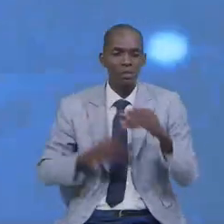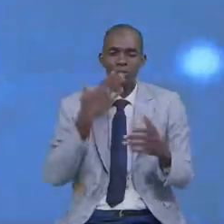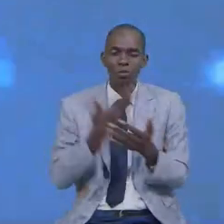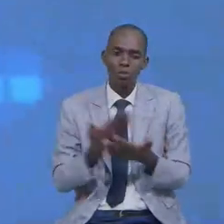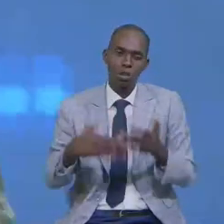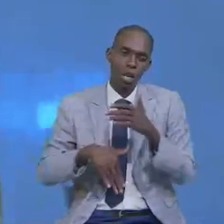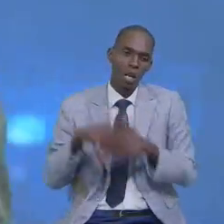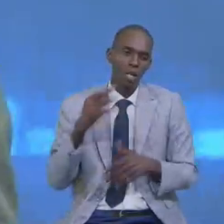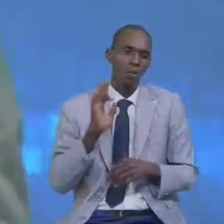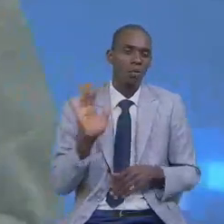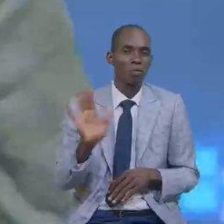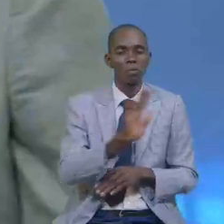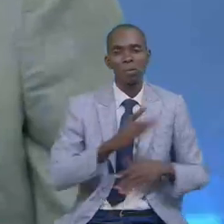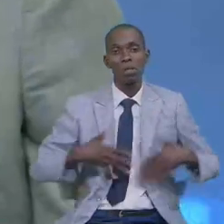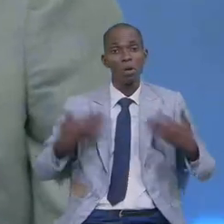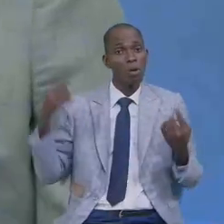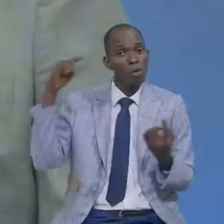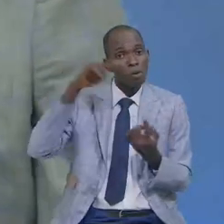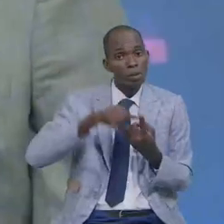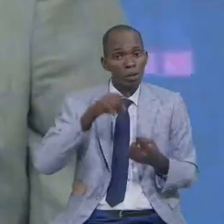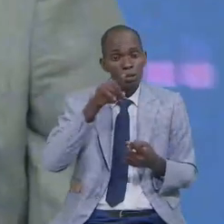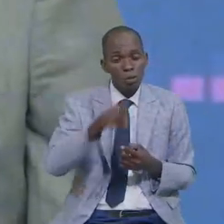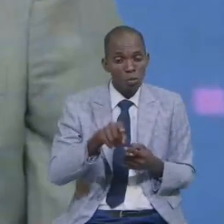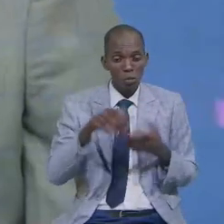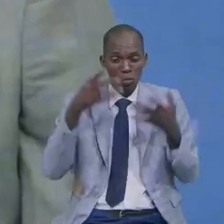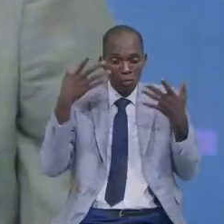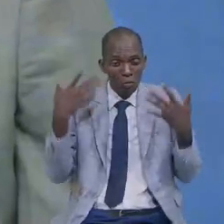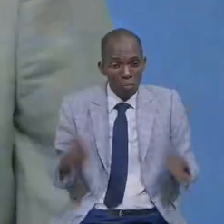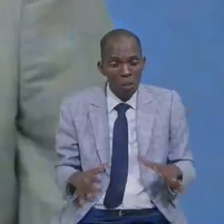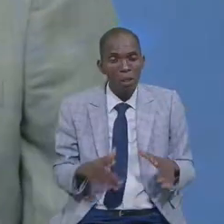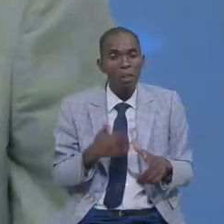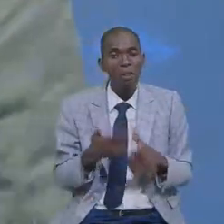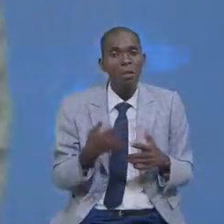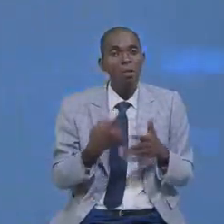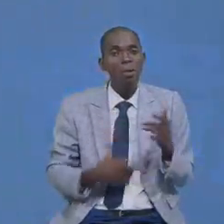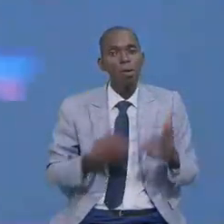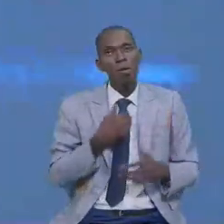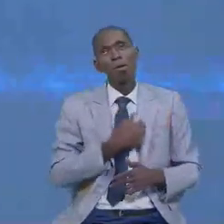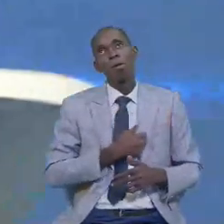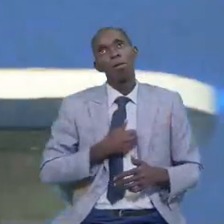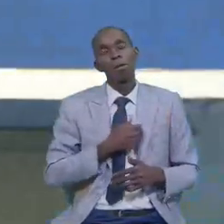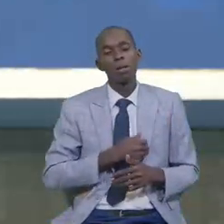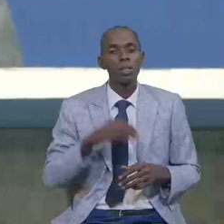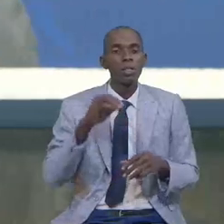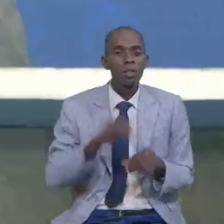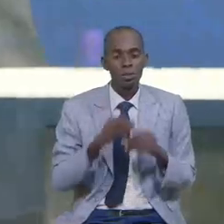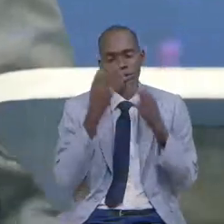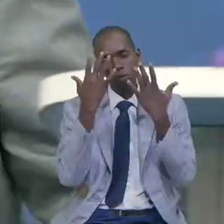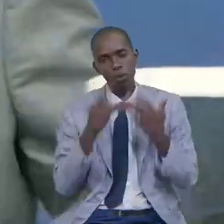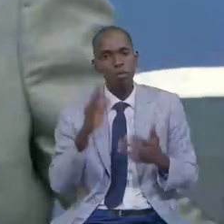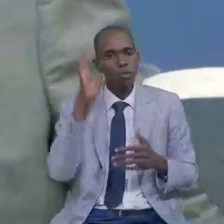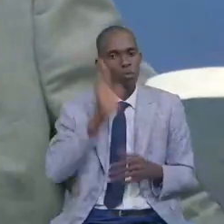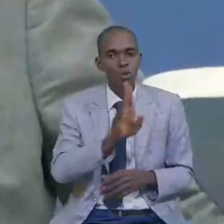vie jusqu'à ce que vous terminez. Vous allez regretter. Vous serez dans les chagrins et vous passerez